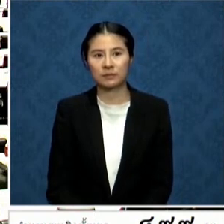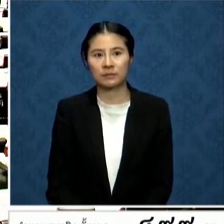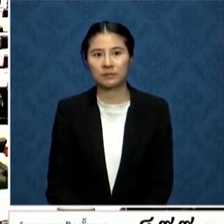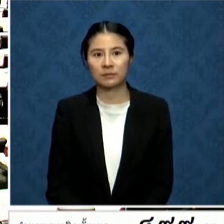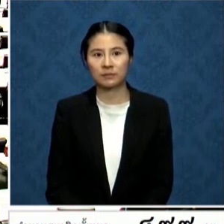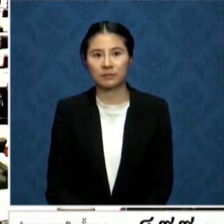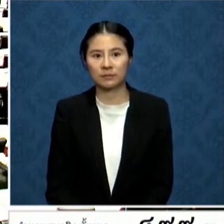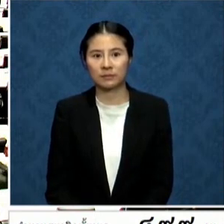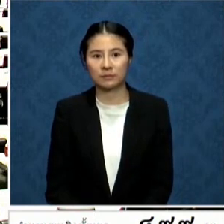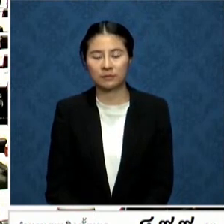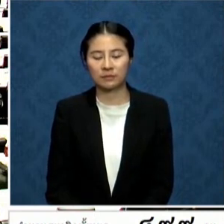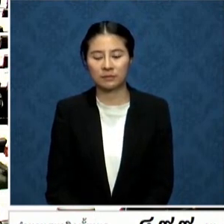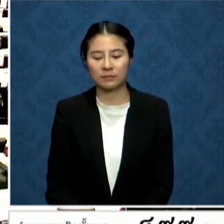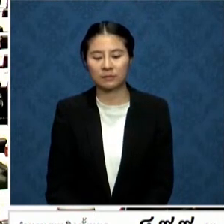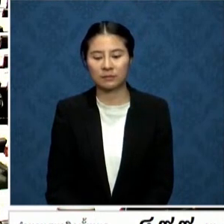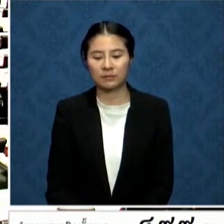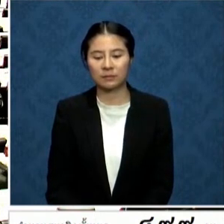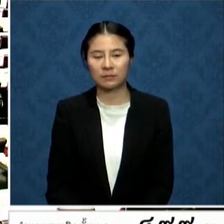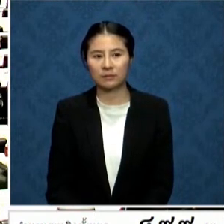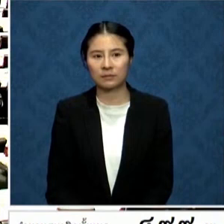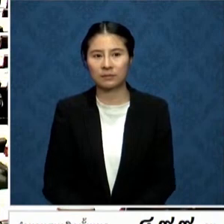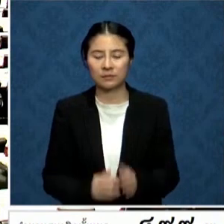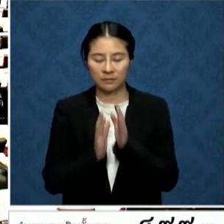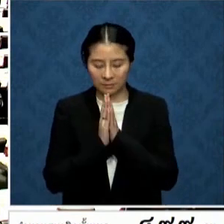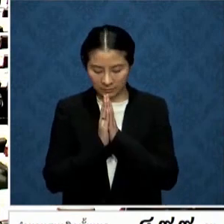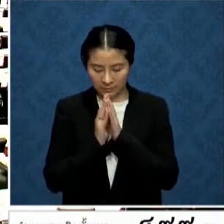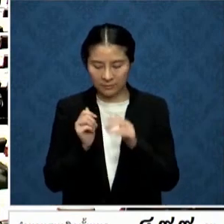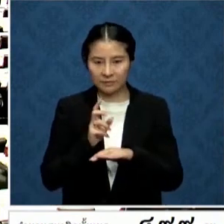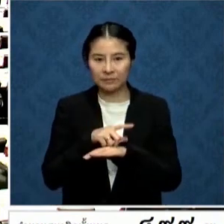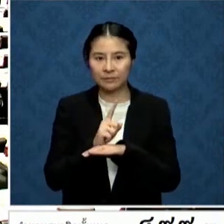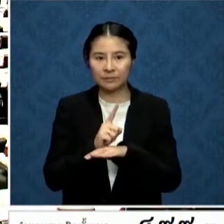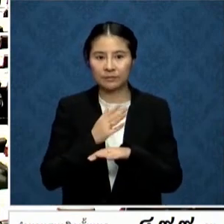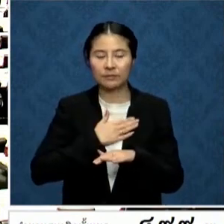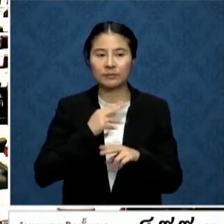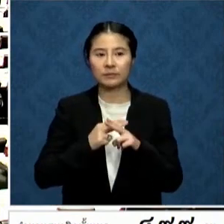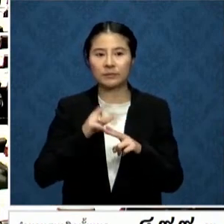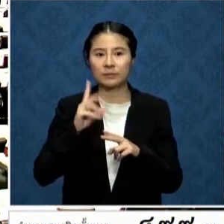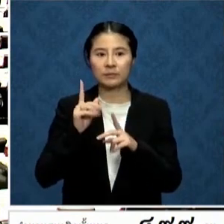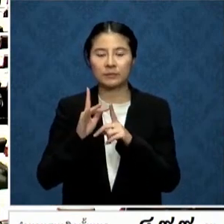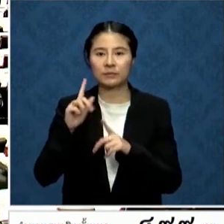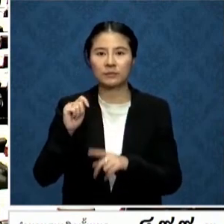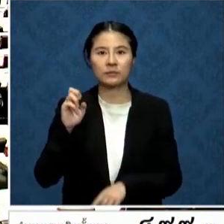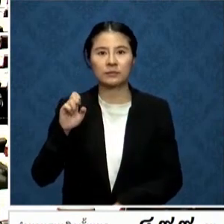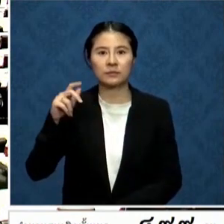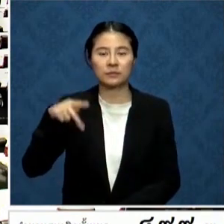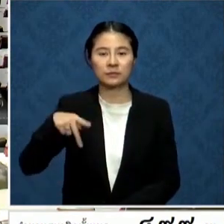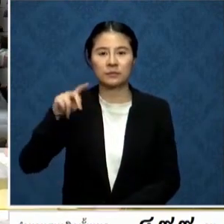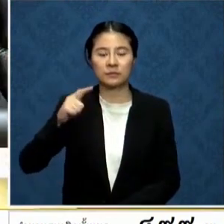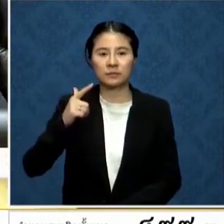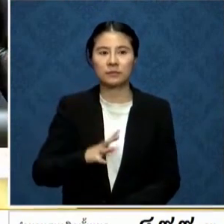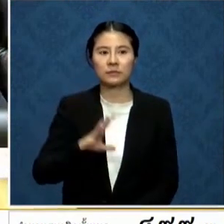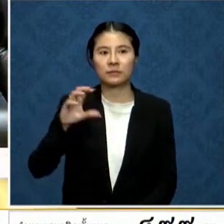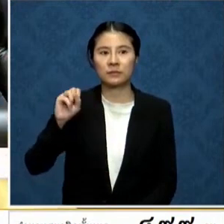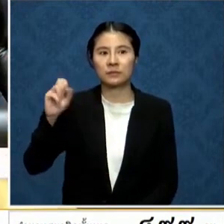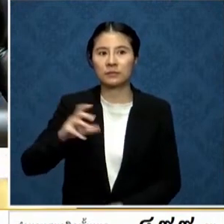ไมค์โอเคครับเรียนท่านประธานสภาผู้แทนราษฎรที่เคารพผมชุติพงษ์พิวพิญโญสมาชิกสภาผู้แทนราษฎร